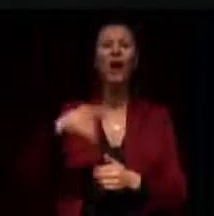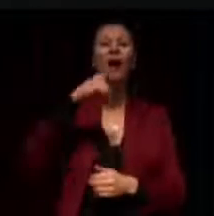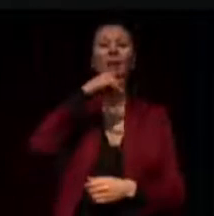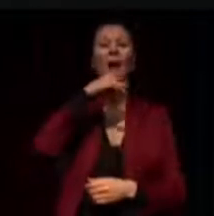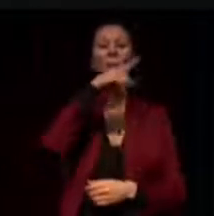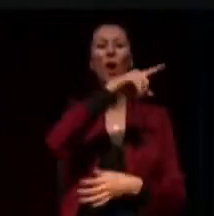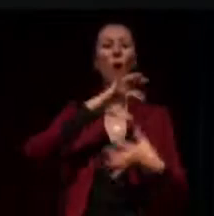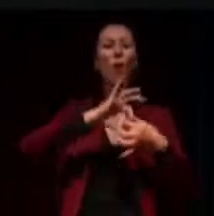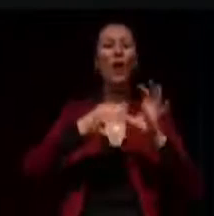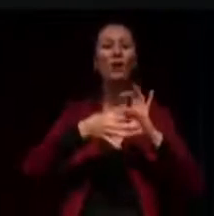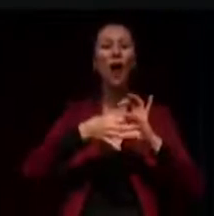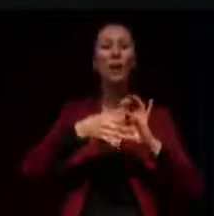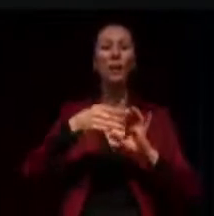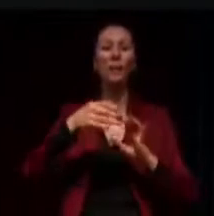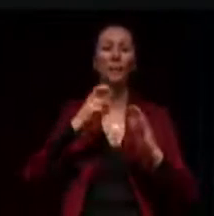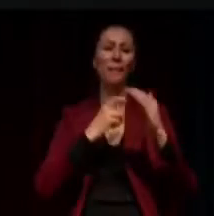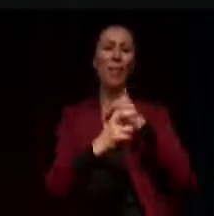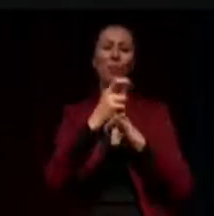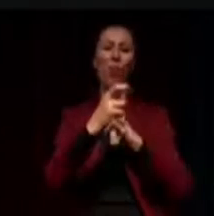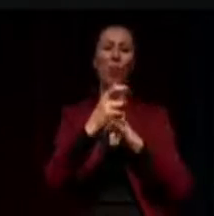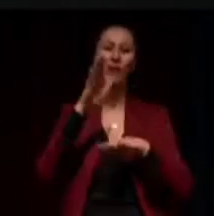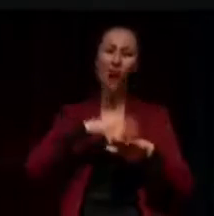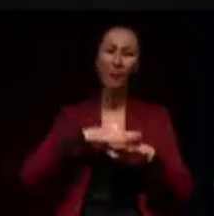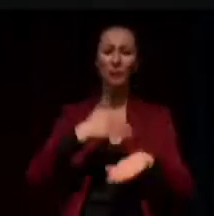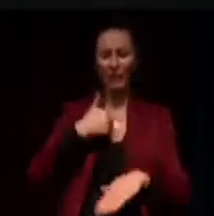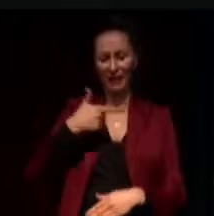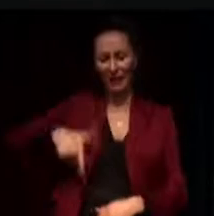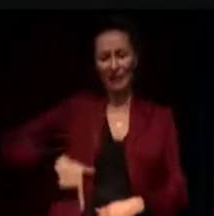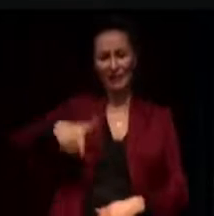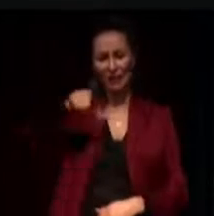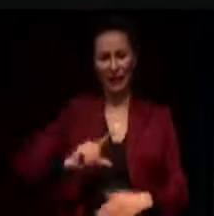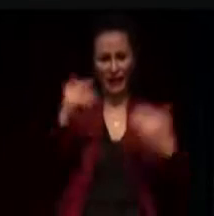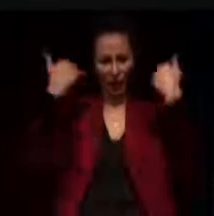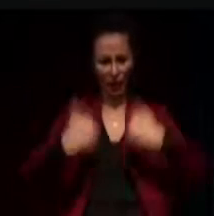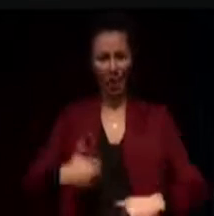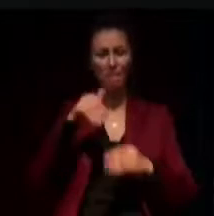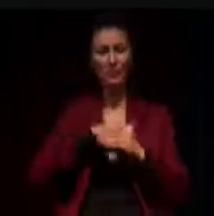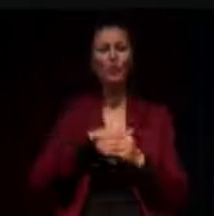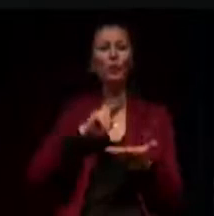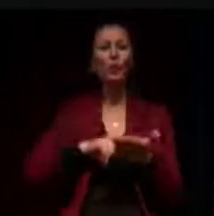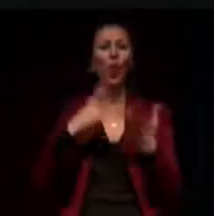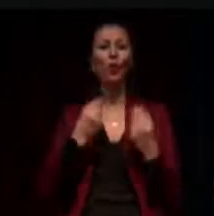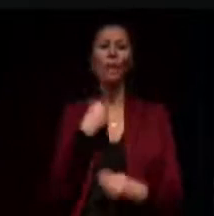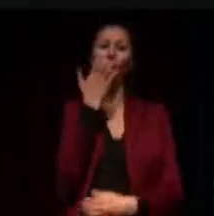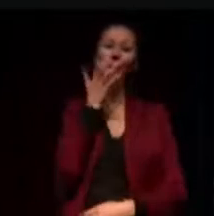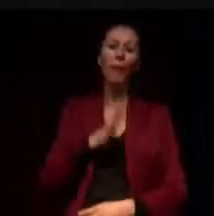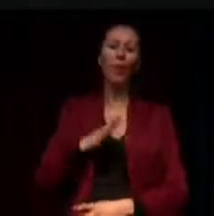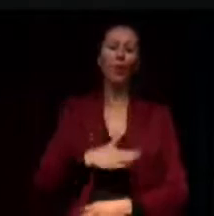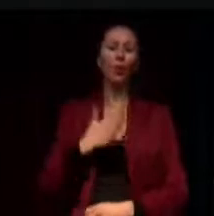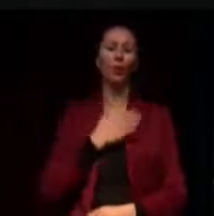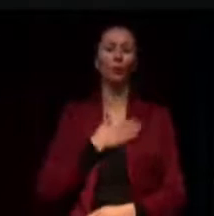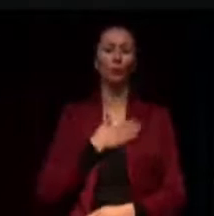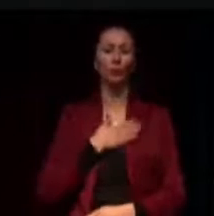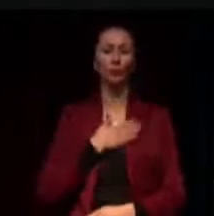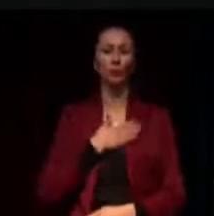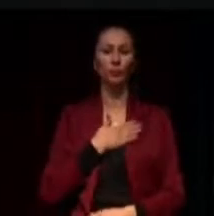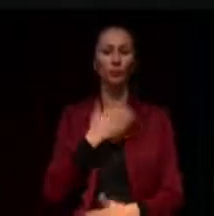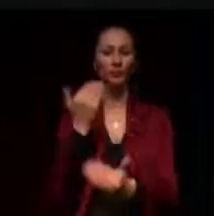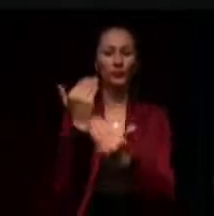Halkapınar otogar metrosunu yapmasını ben bir İzmirli olarak ve bir meclis üyesi olarak bekliyorum.